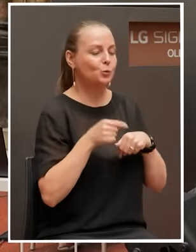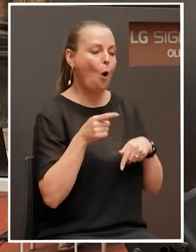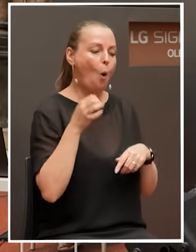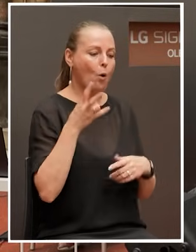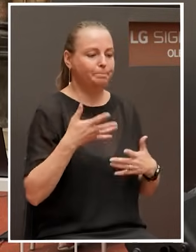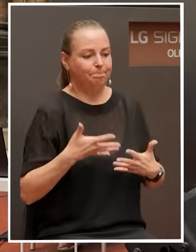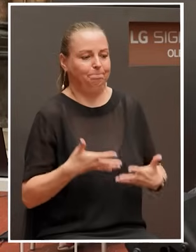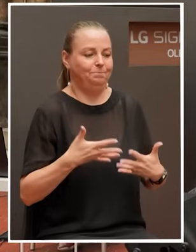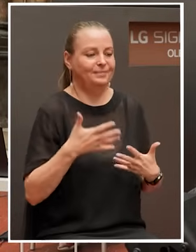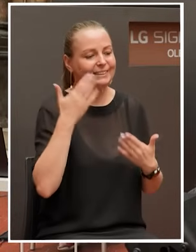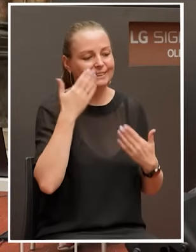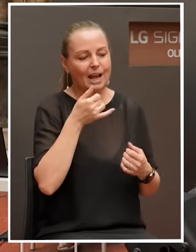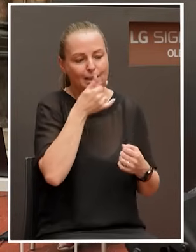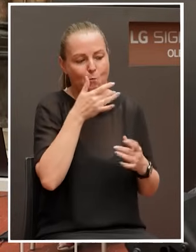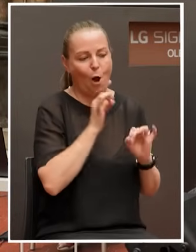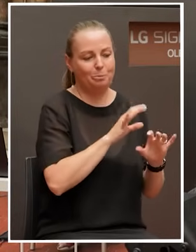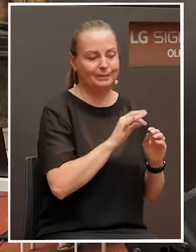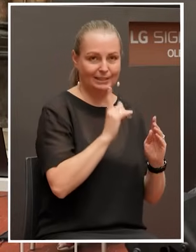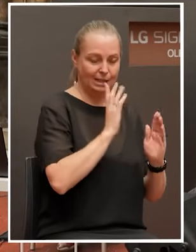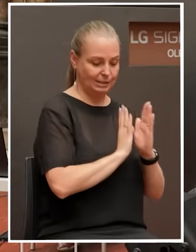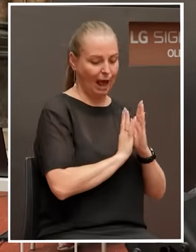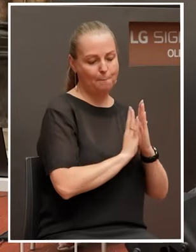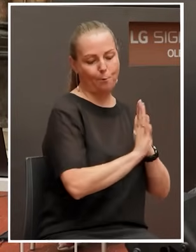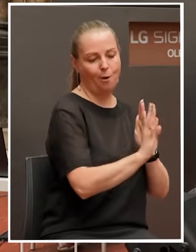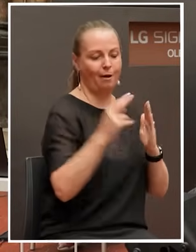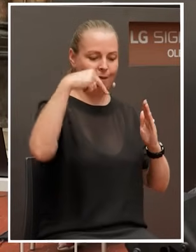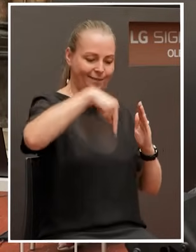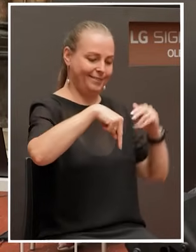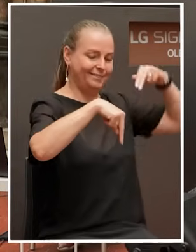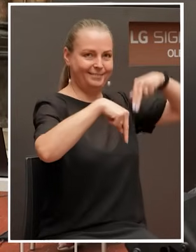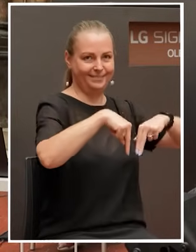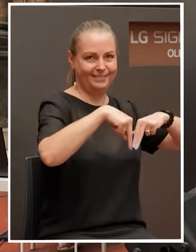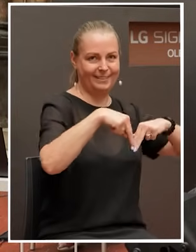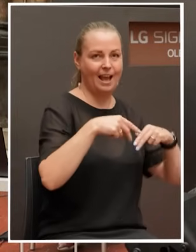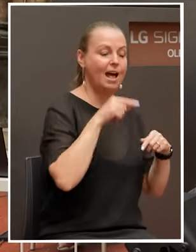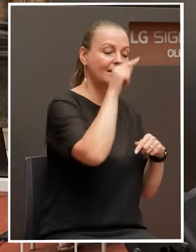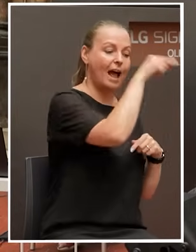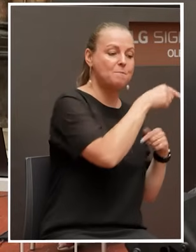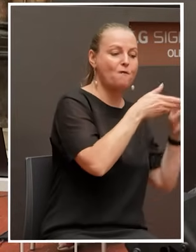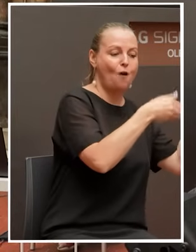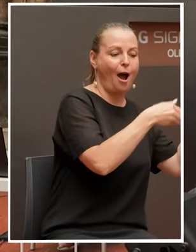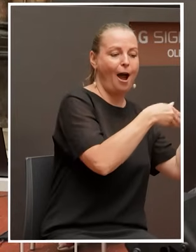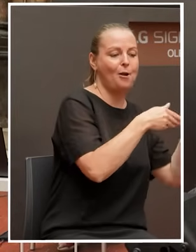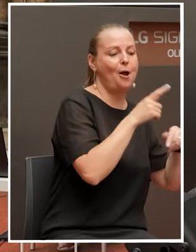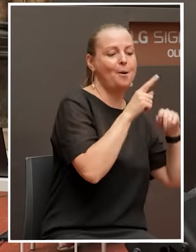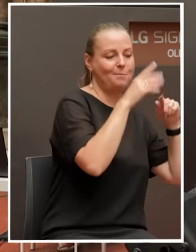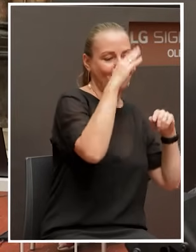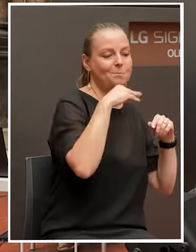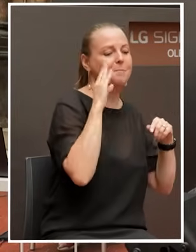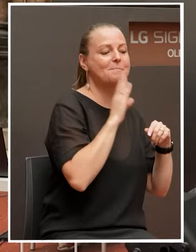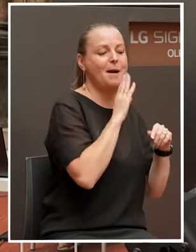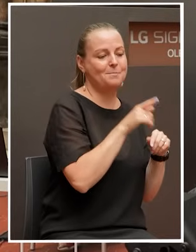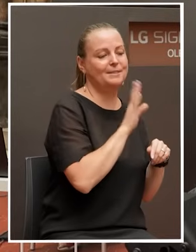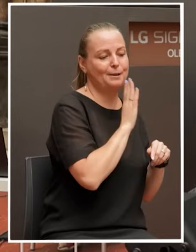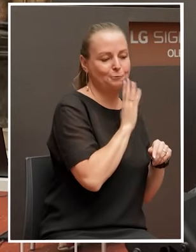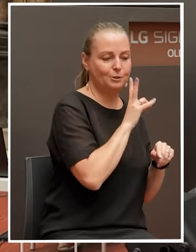Он стоит по свою сторону забора, она стоит по свою сторону забора. Там в огороде ее родители сидят. Все